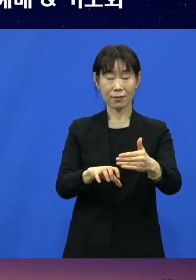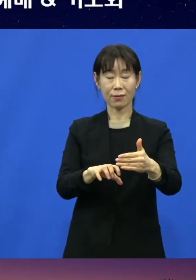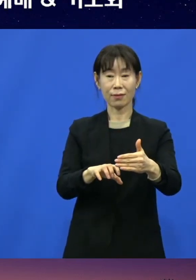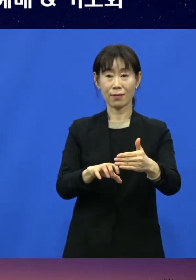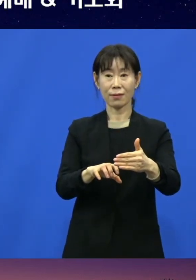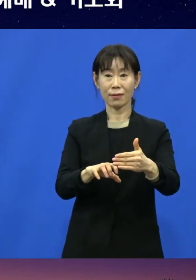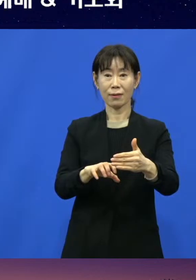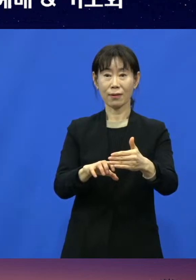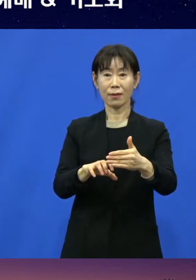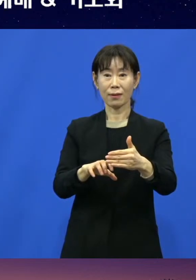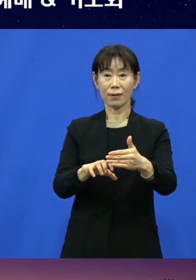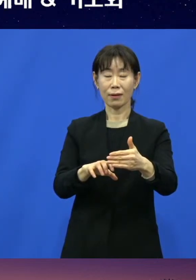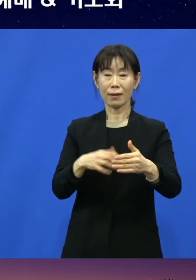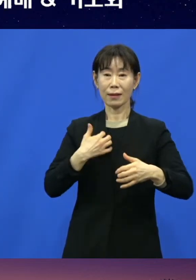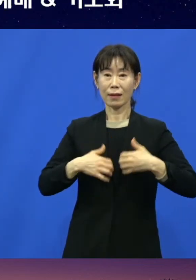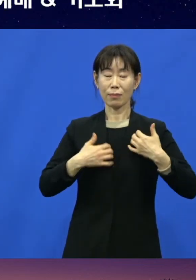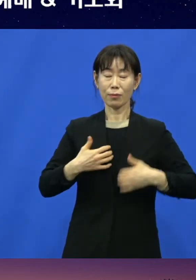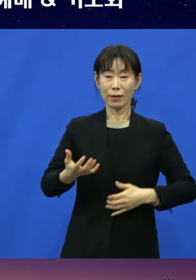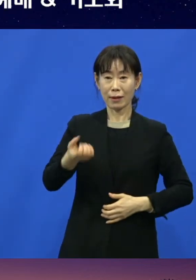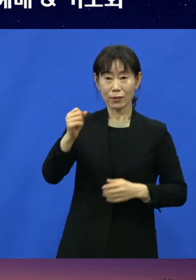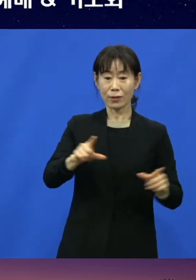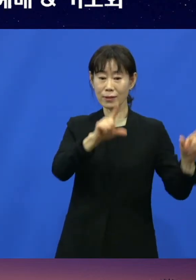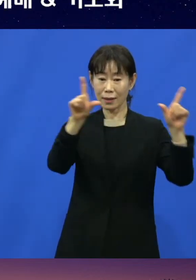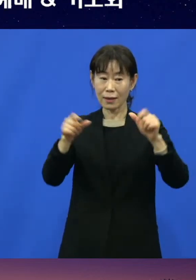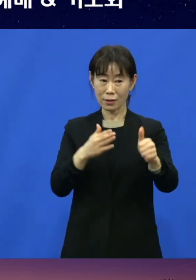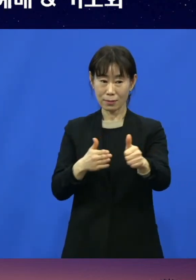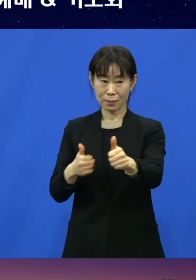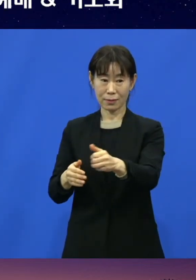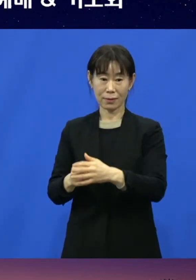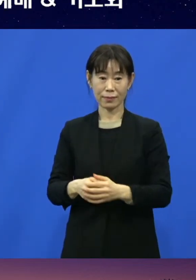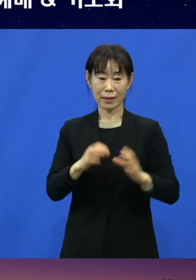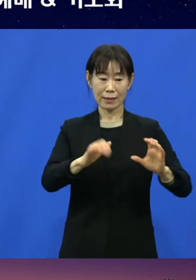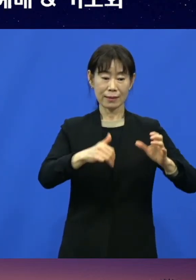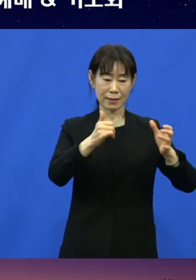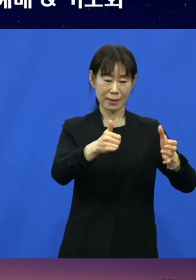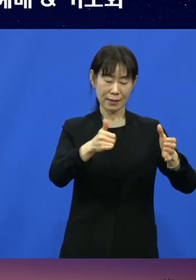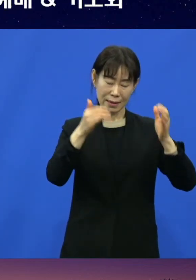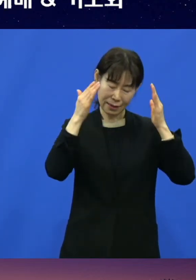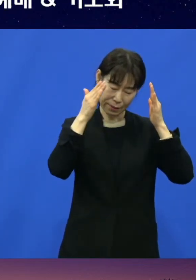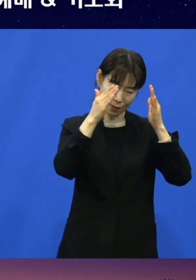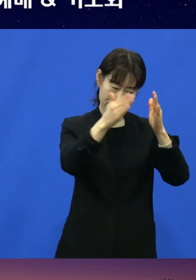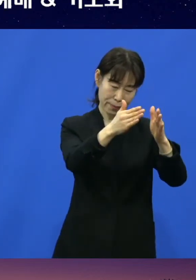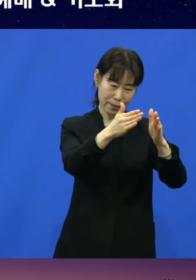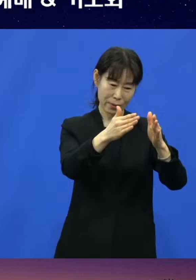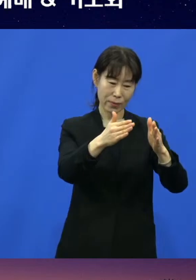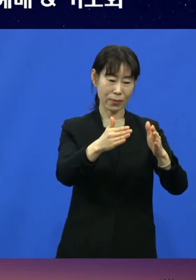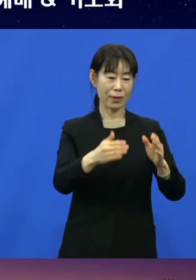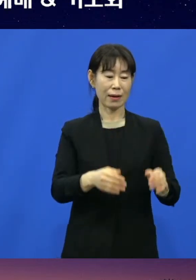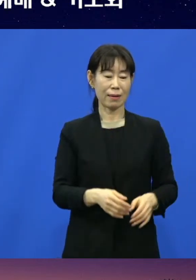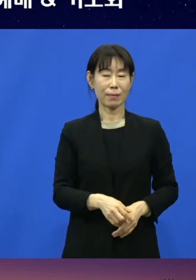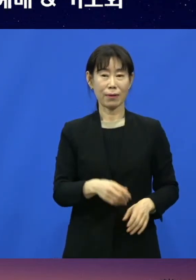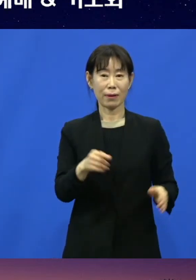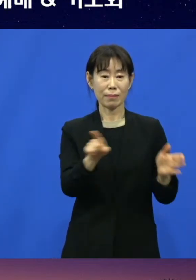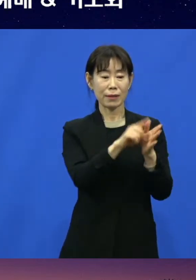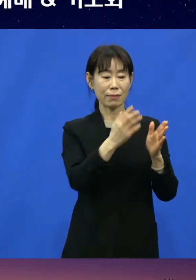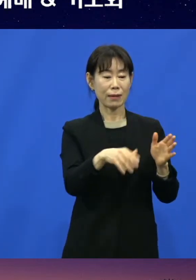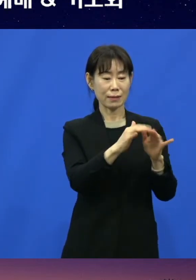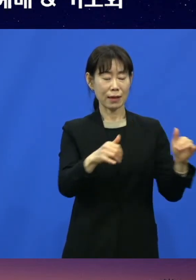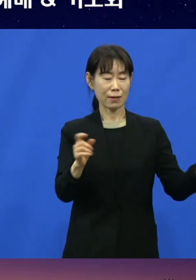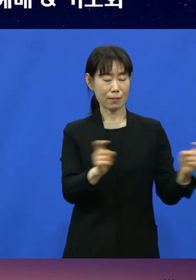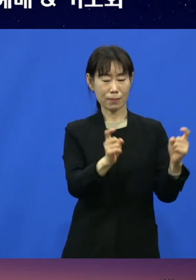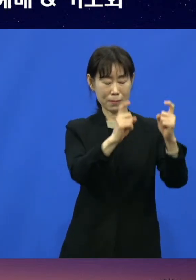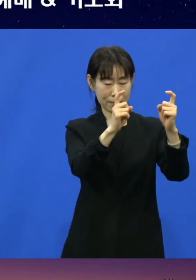그러니까 다른 것에 여러분 고민하고 갈등하고 염려하고 세상 사람과 싸우고 이럴 이유가 없어요. 거기는 우리가 찾는 게 없단